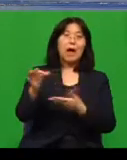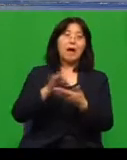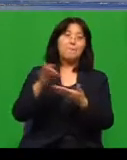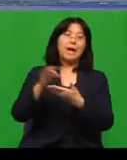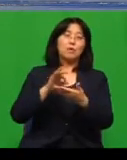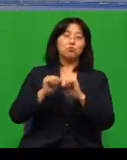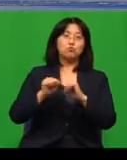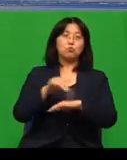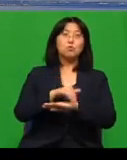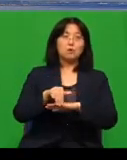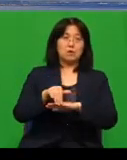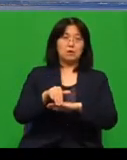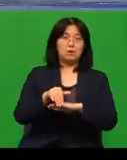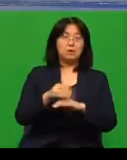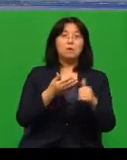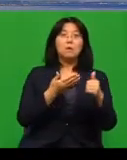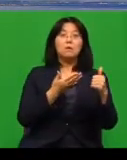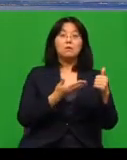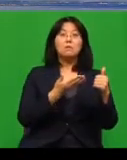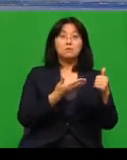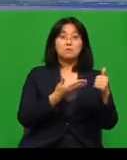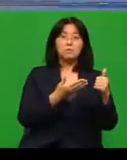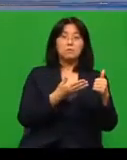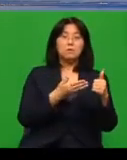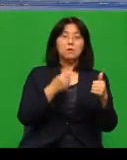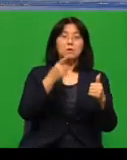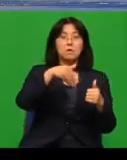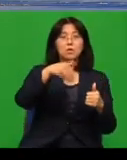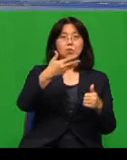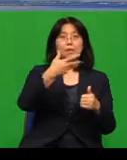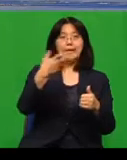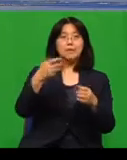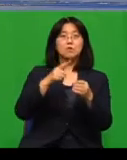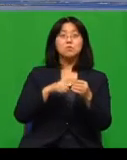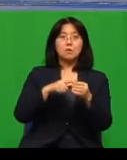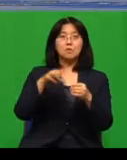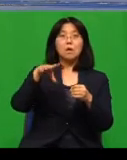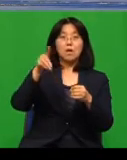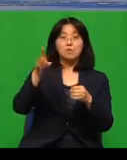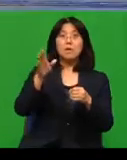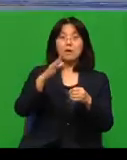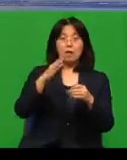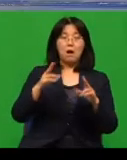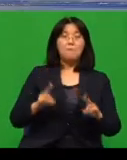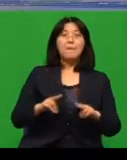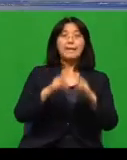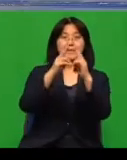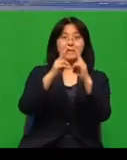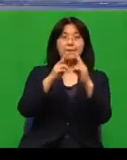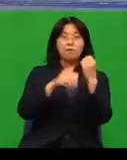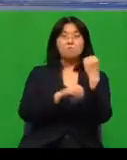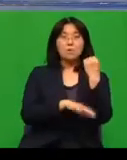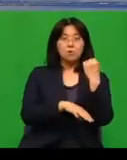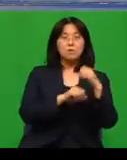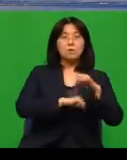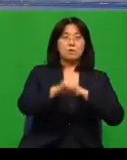この河原信介さんというのは80年代初頭からですね、パリを拠点に活動